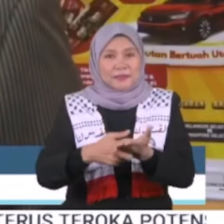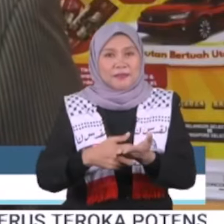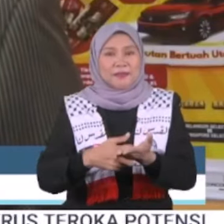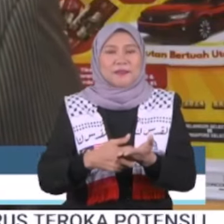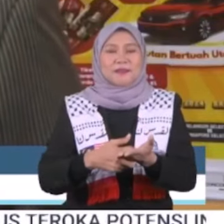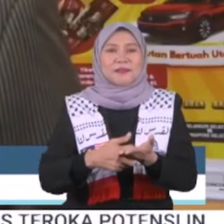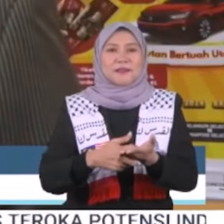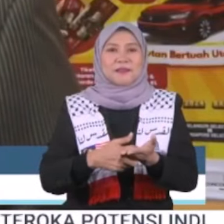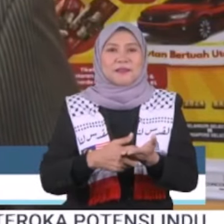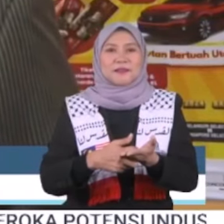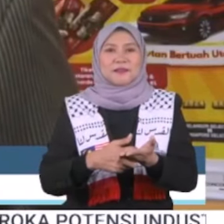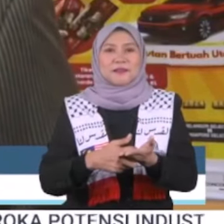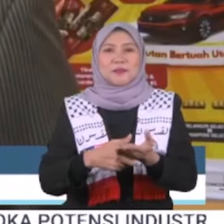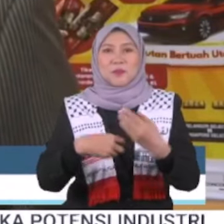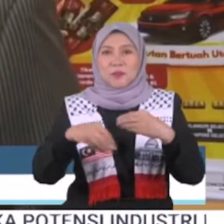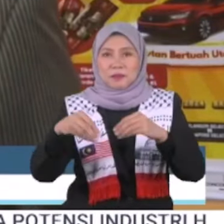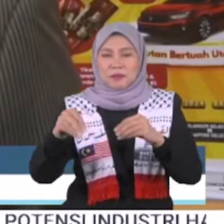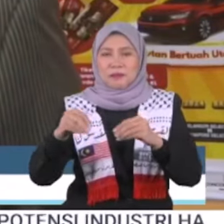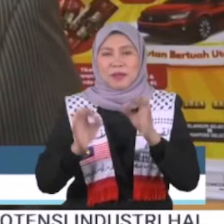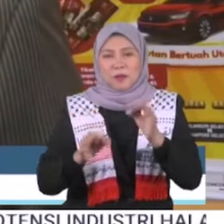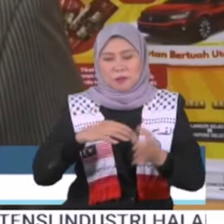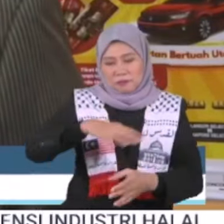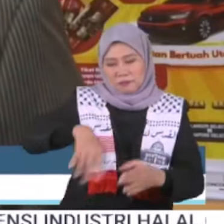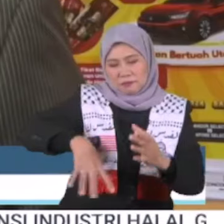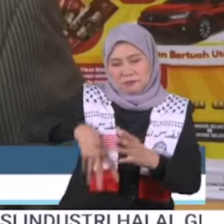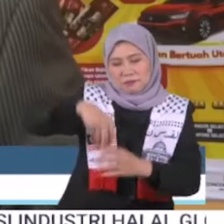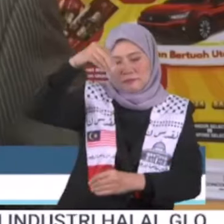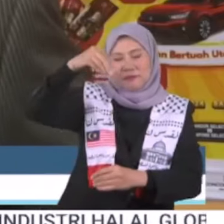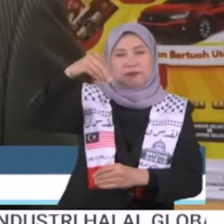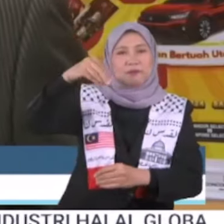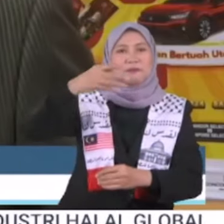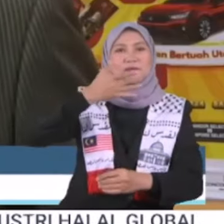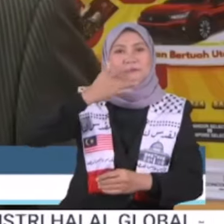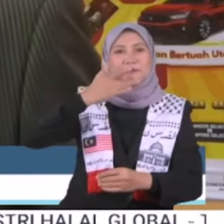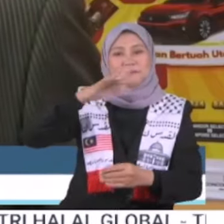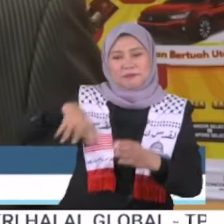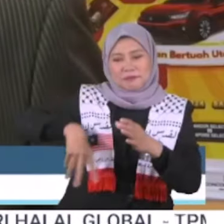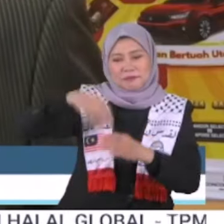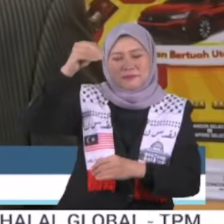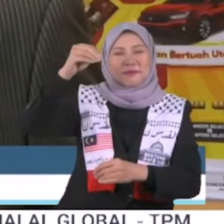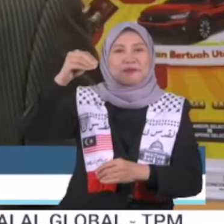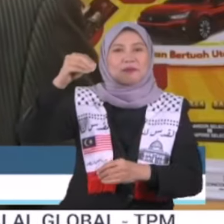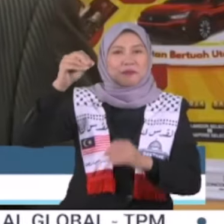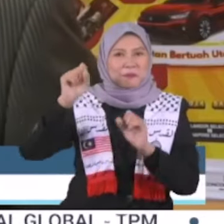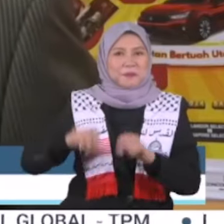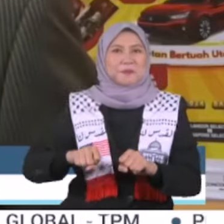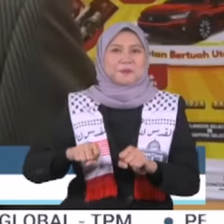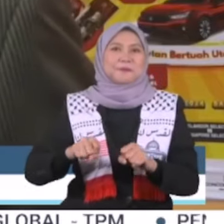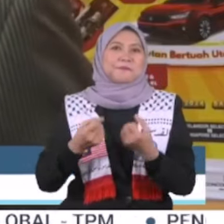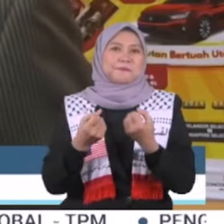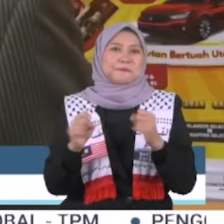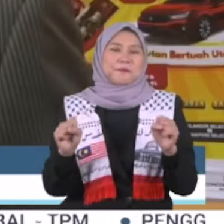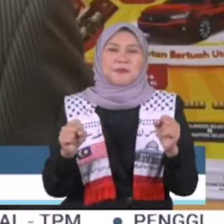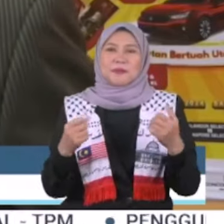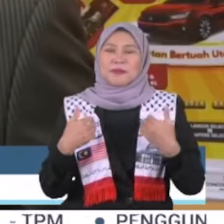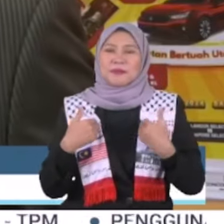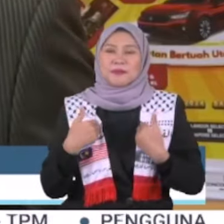dapat kalau lucky draw lah, dapat boleh memenangi lucky draw yang sediakan